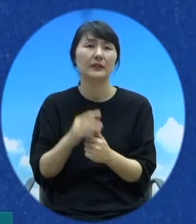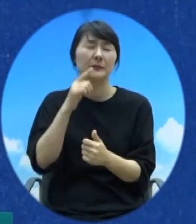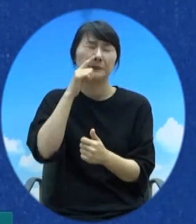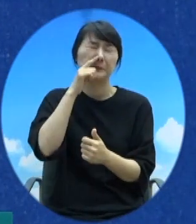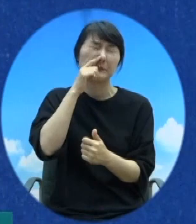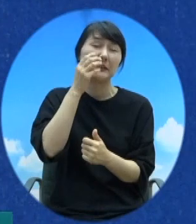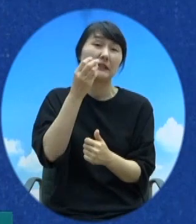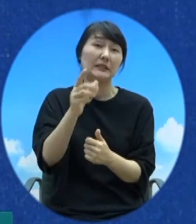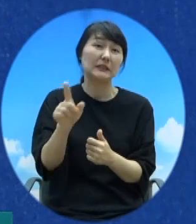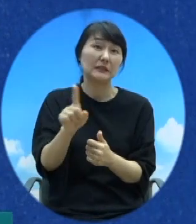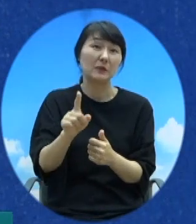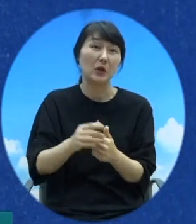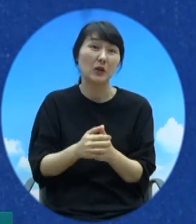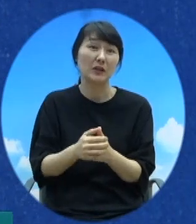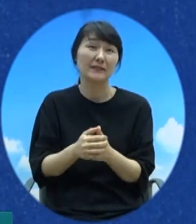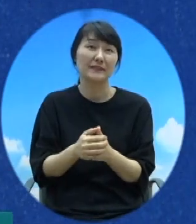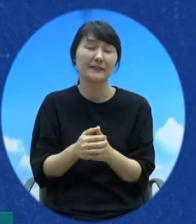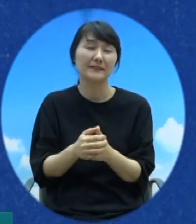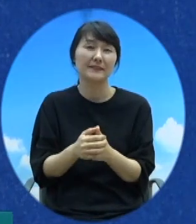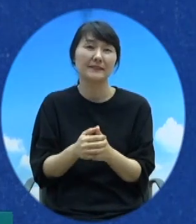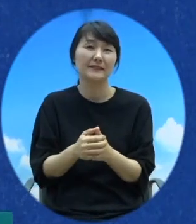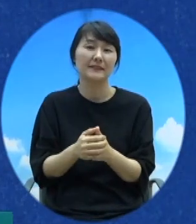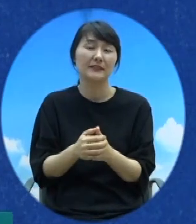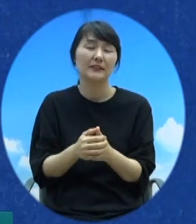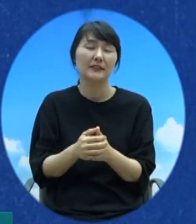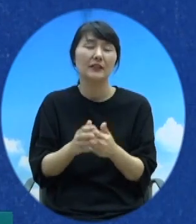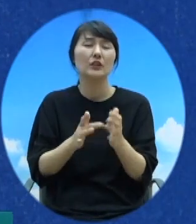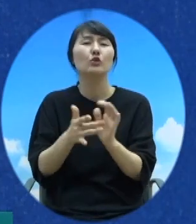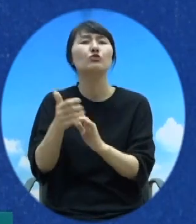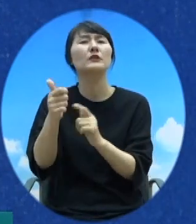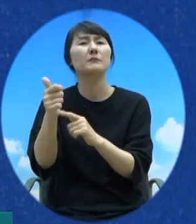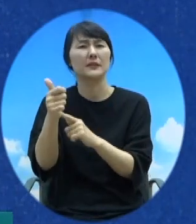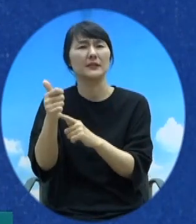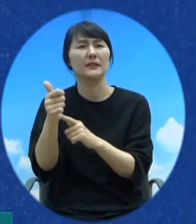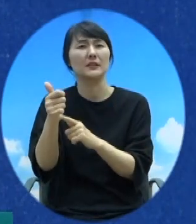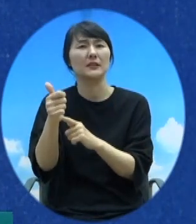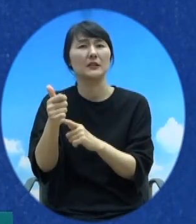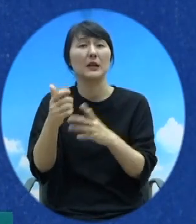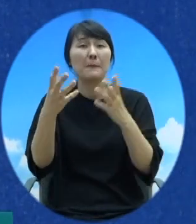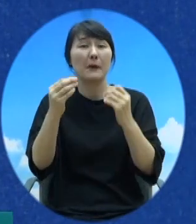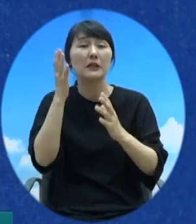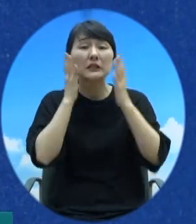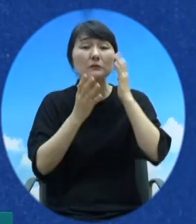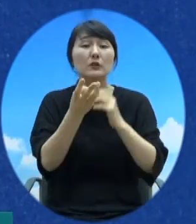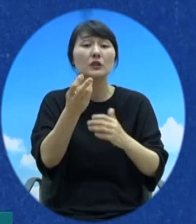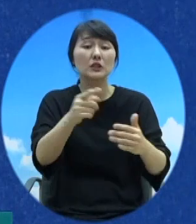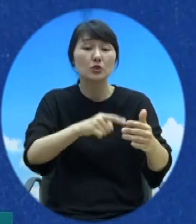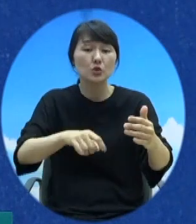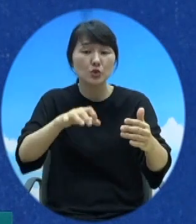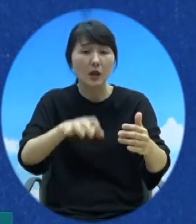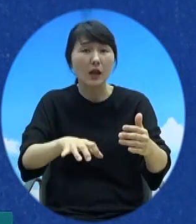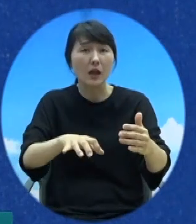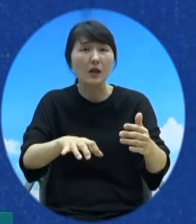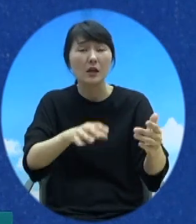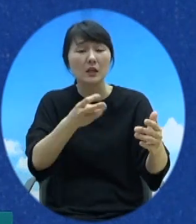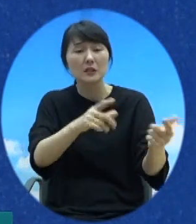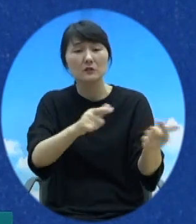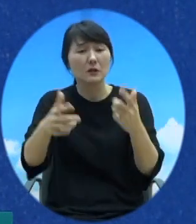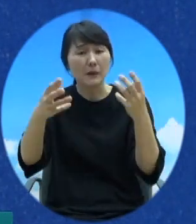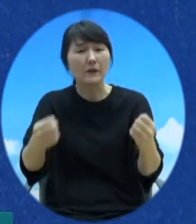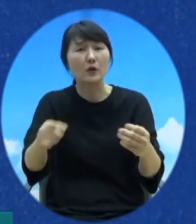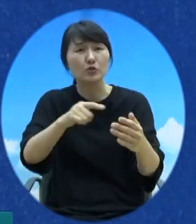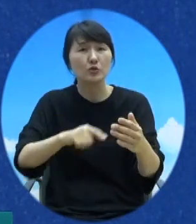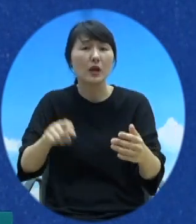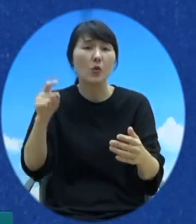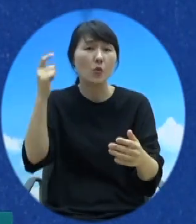겨자씨는 무엇을 상징하냐면 왜 예수님께서 많은 식물의 씨앗 중에 겨자씨를 선택했냐면